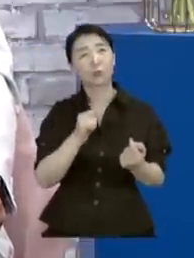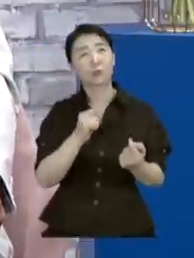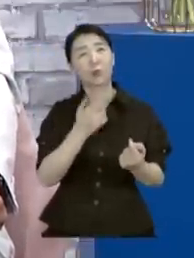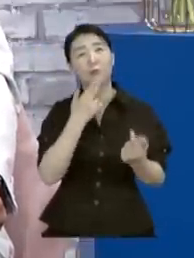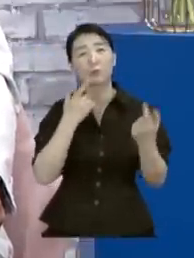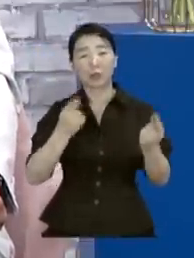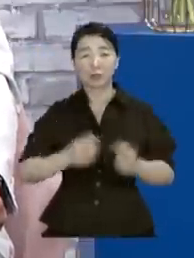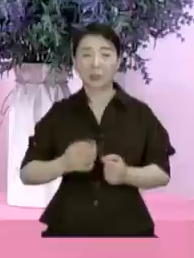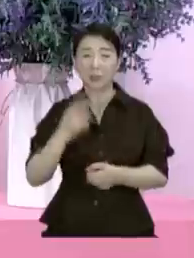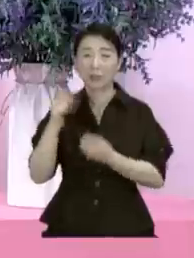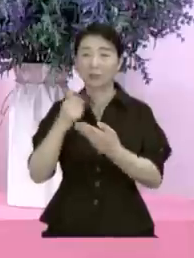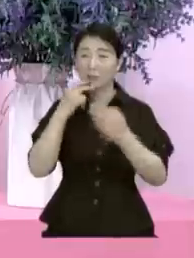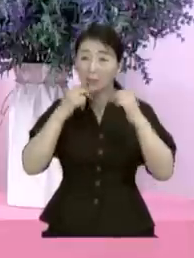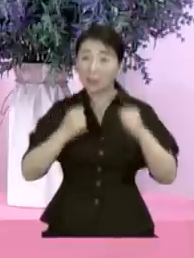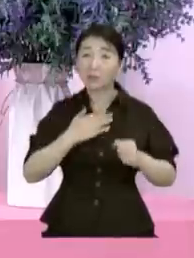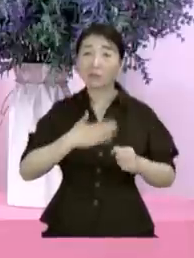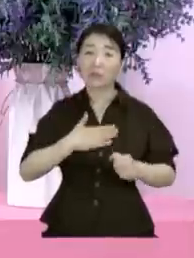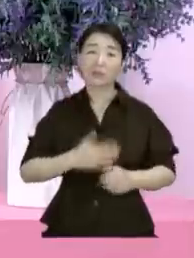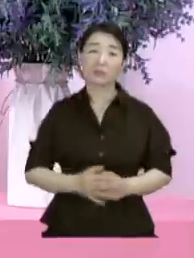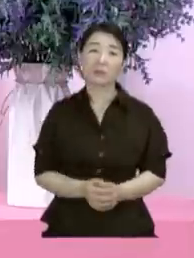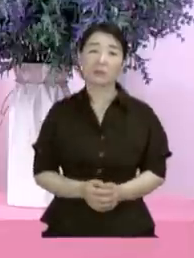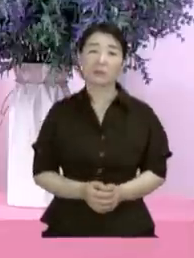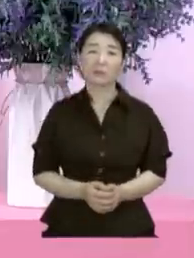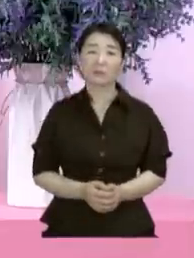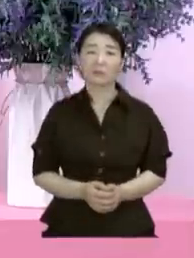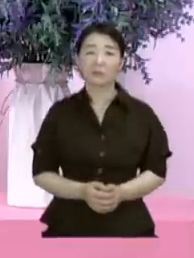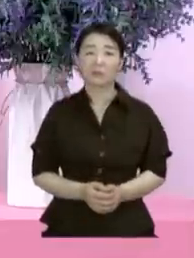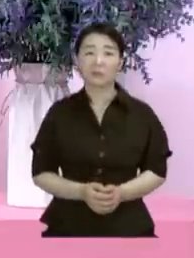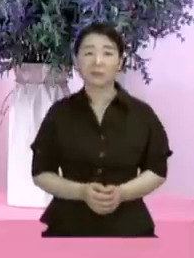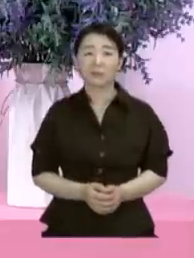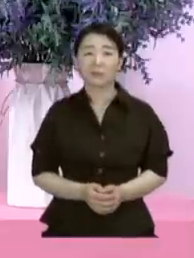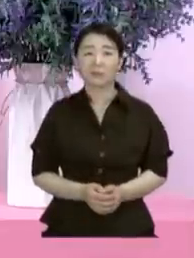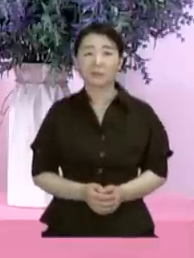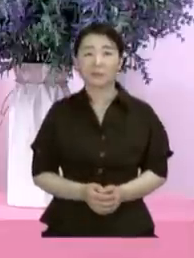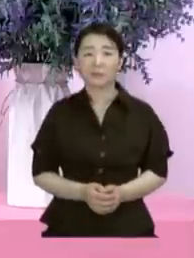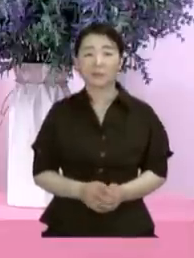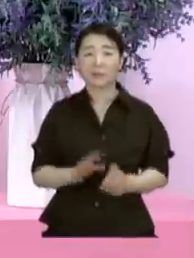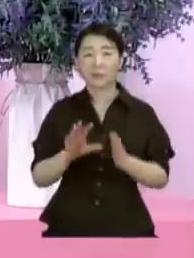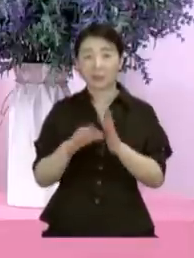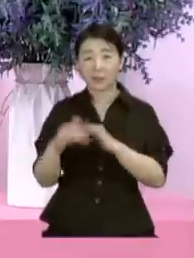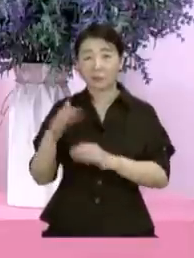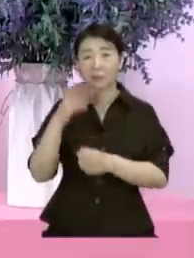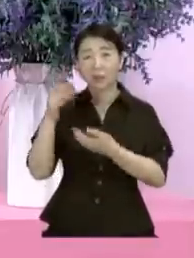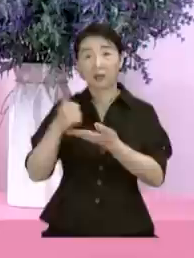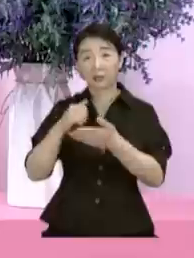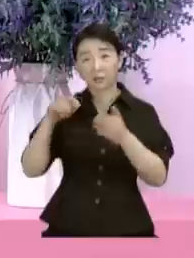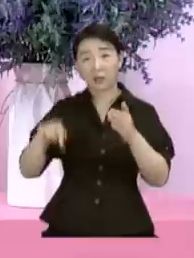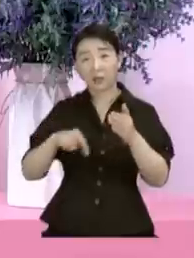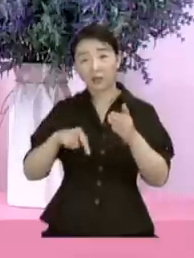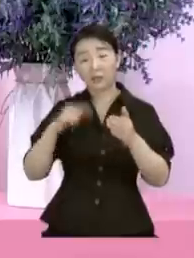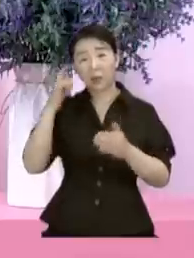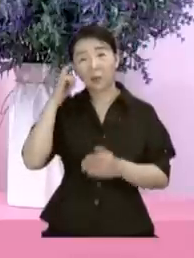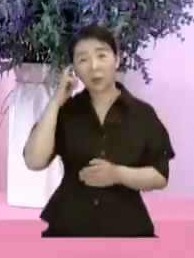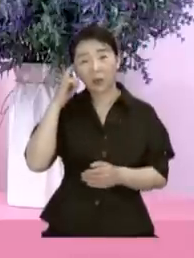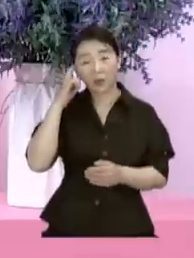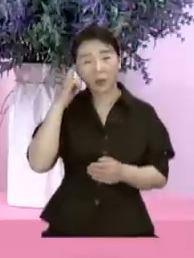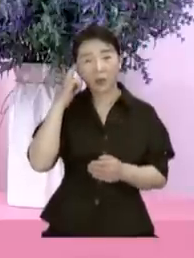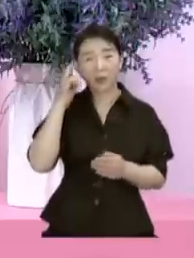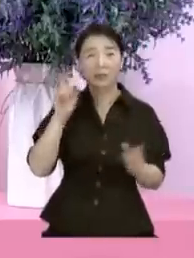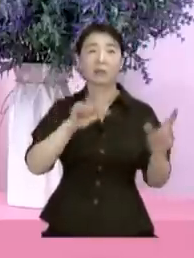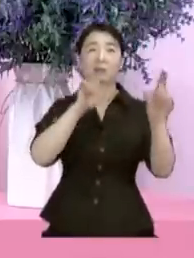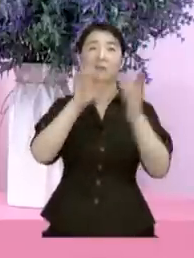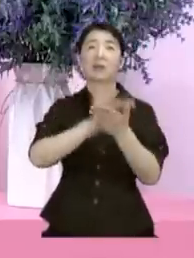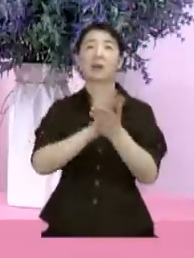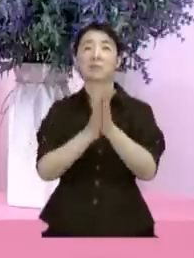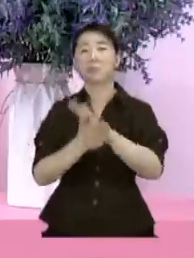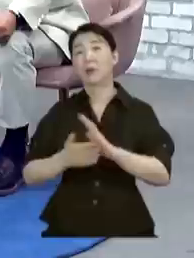내가 정말 하나님 살아계시는 거를 막 전전히 느끼게 됐고 그때부터 이제 하나님 안에서 이렇게 변화된 삶을 살게